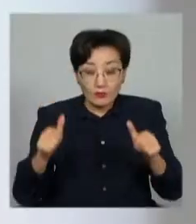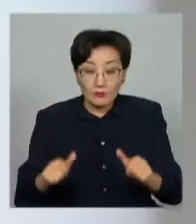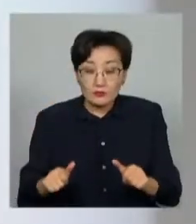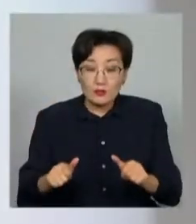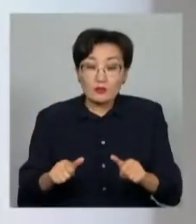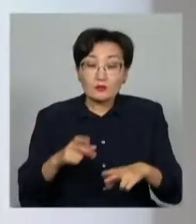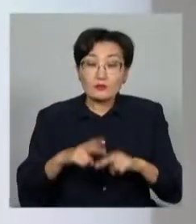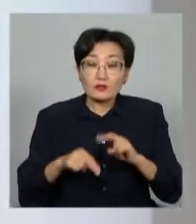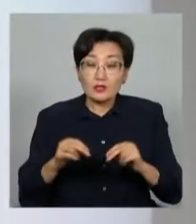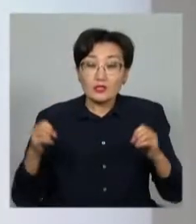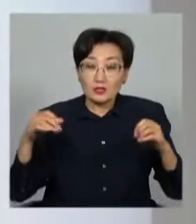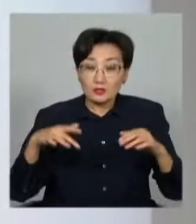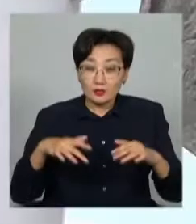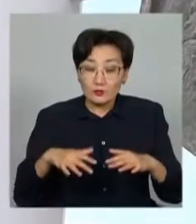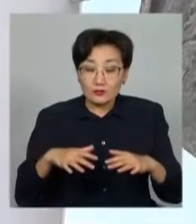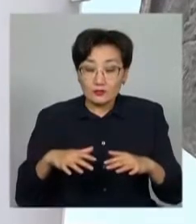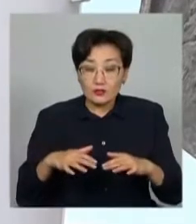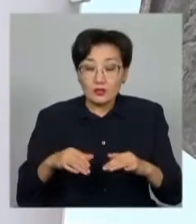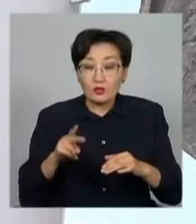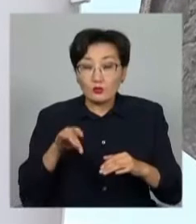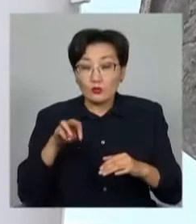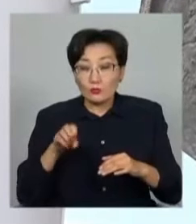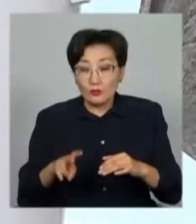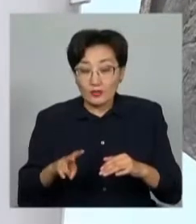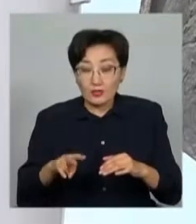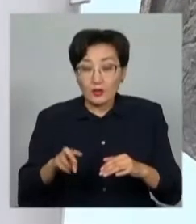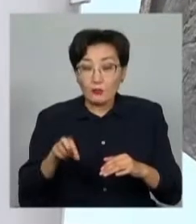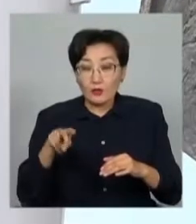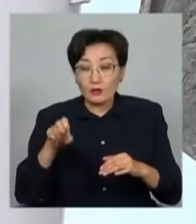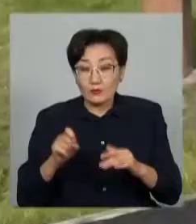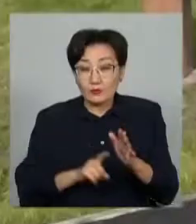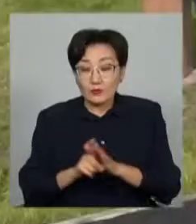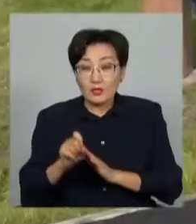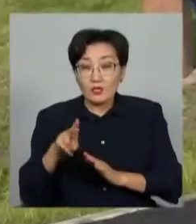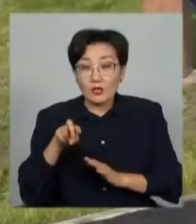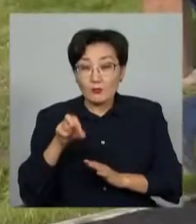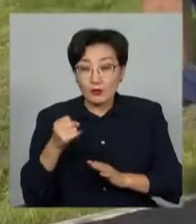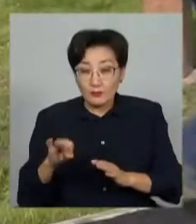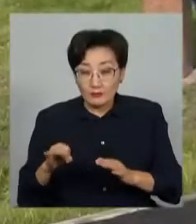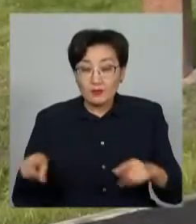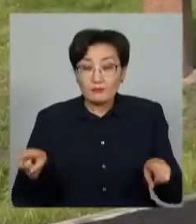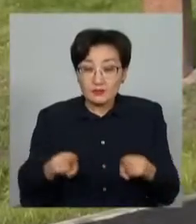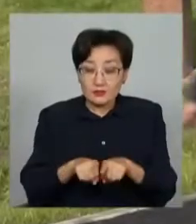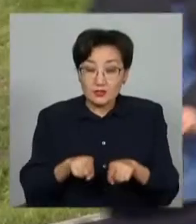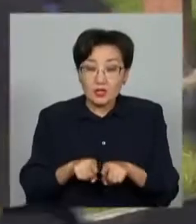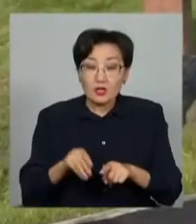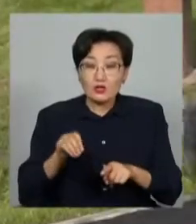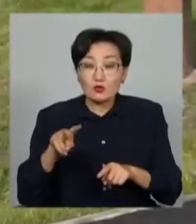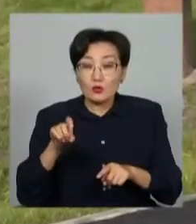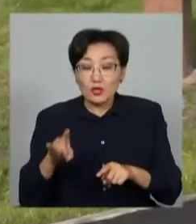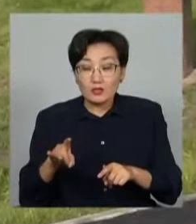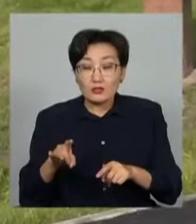орнатылып, халық жиналып жатыр. Құрман бабамыз жаңа шет басында айттым, қабанбайлармен бірге осы жоңғар